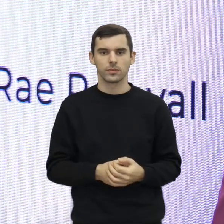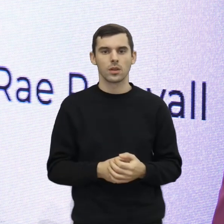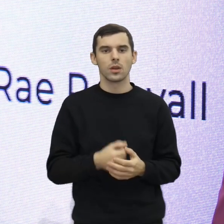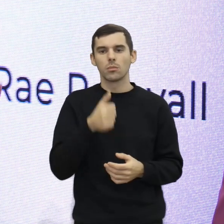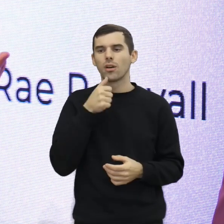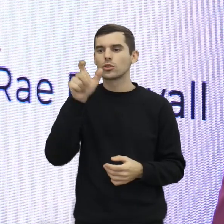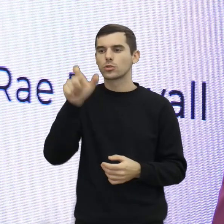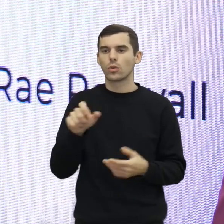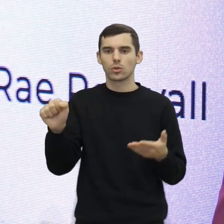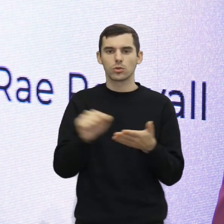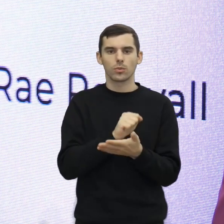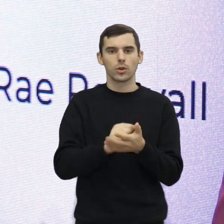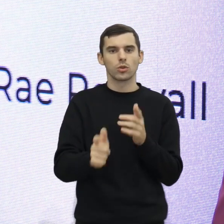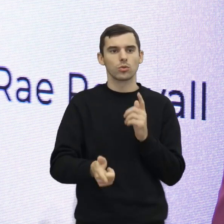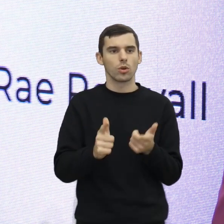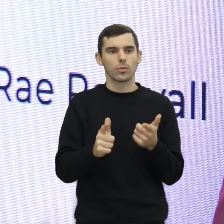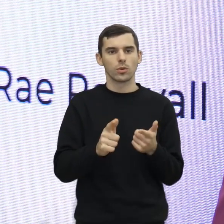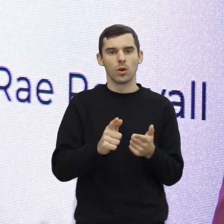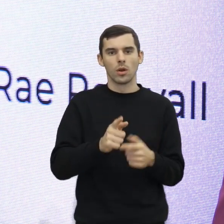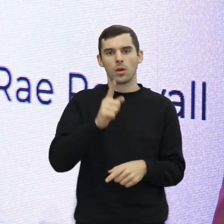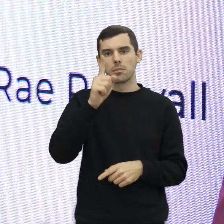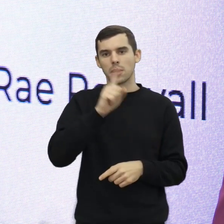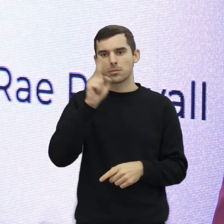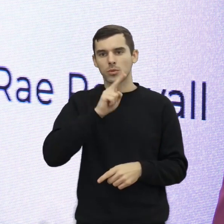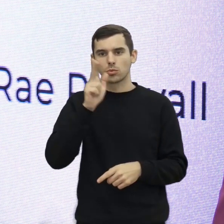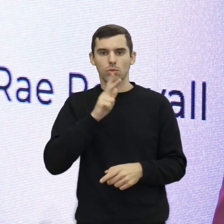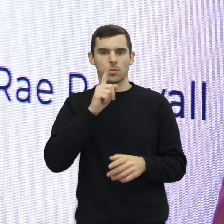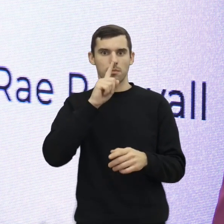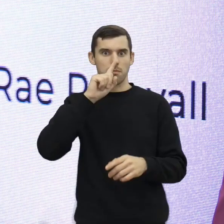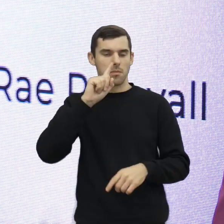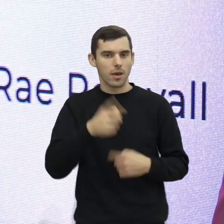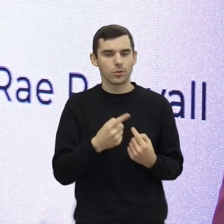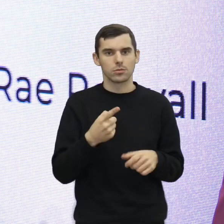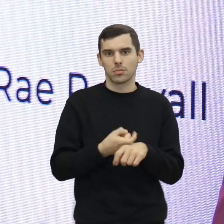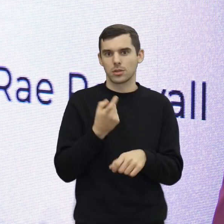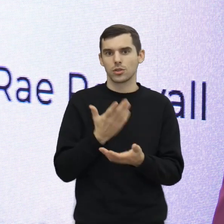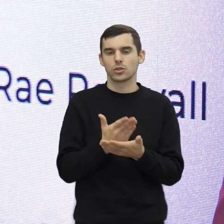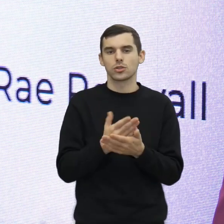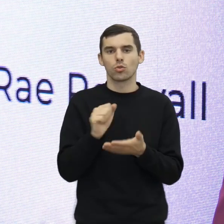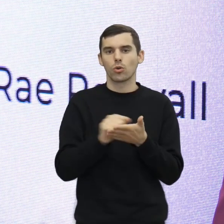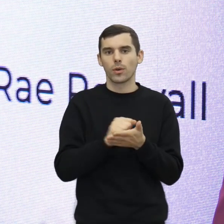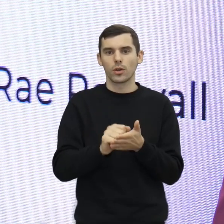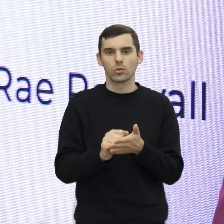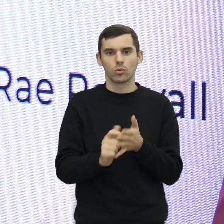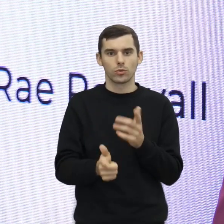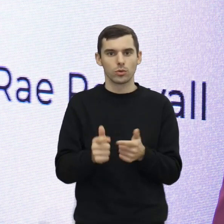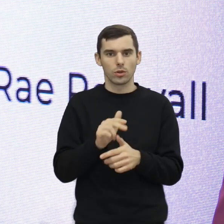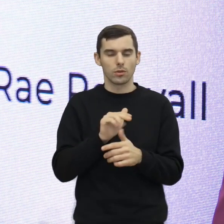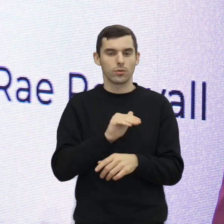normalių dokumentų mėnesius ar metus. Tai čia tokie maži